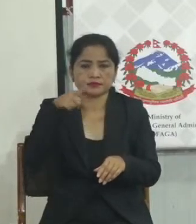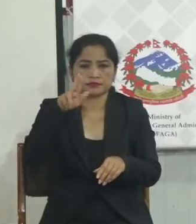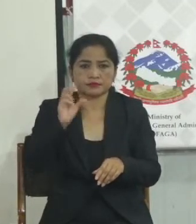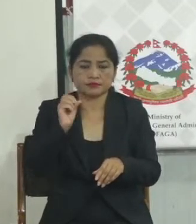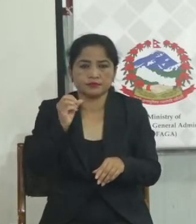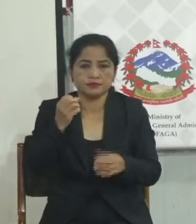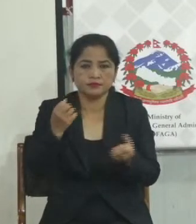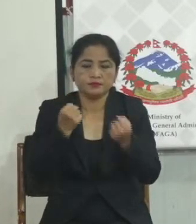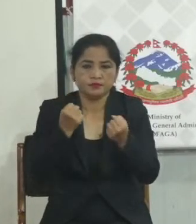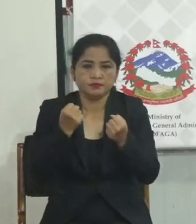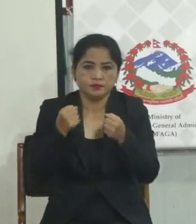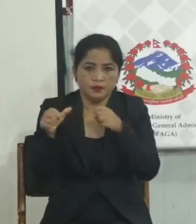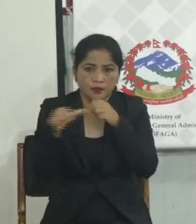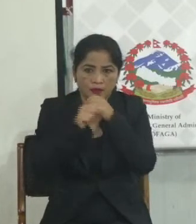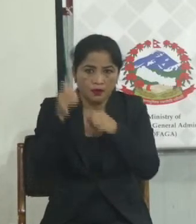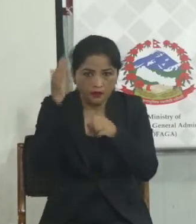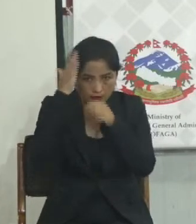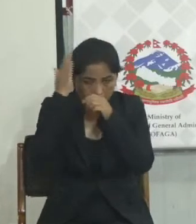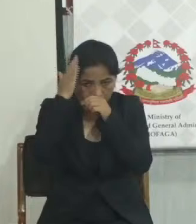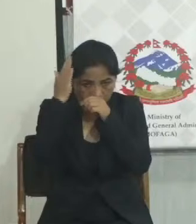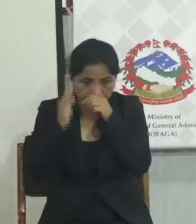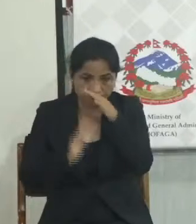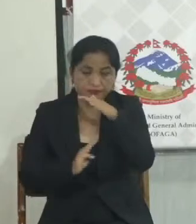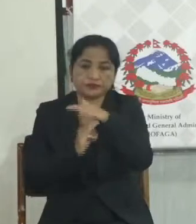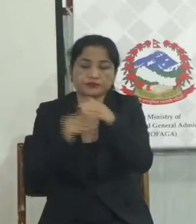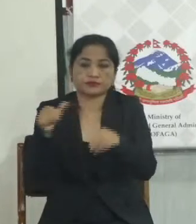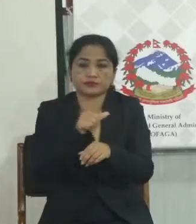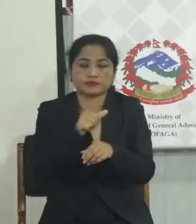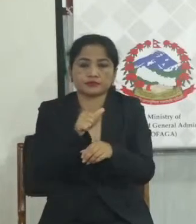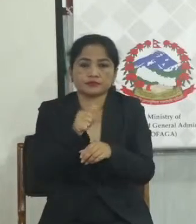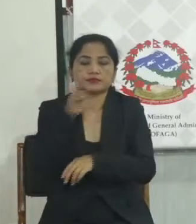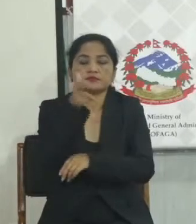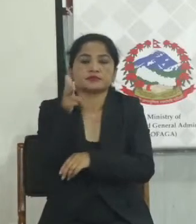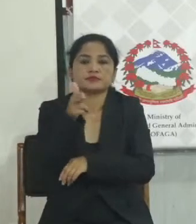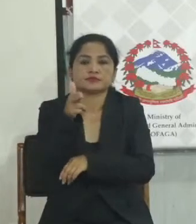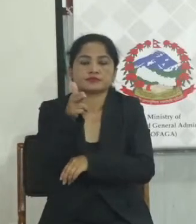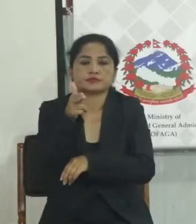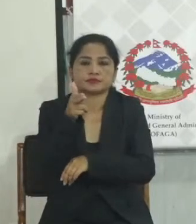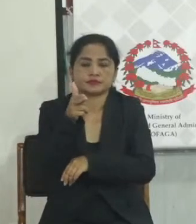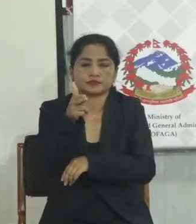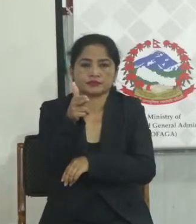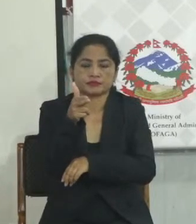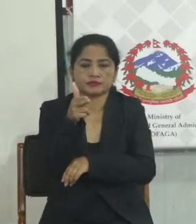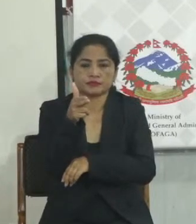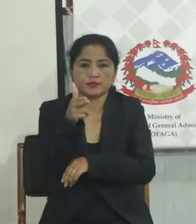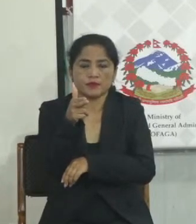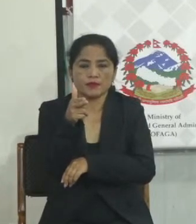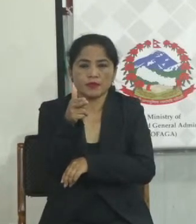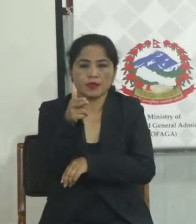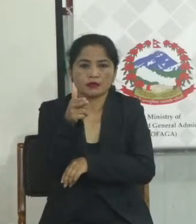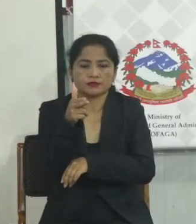अड हुनुहुन्छ, जो चाहिँ धनगढीको मेयर साहब हुनुहुन्छ। उहाँको भिडियो क्लिप हामीले